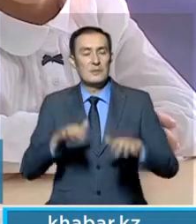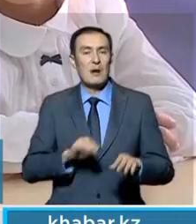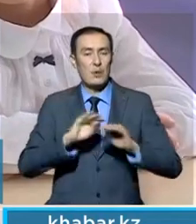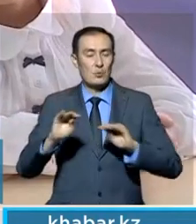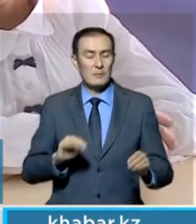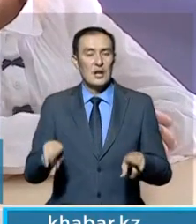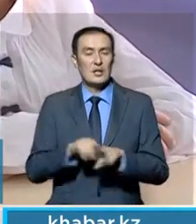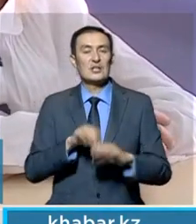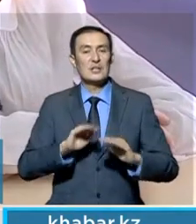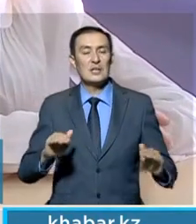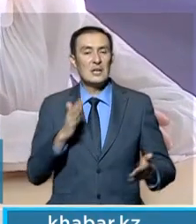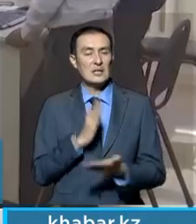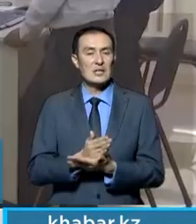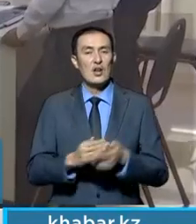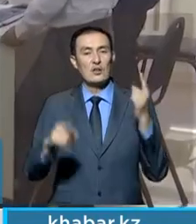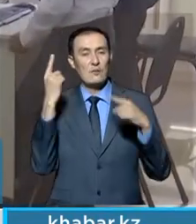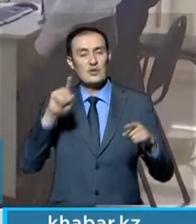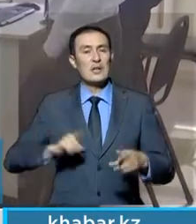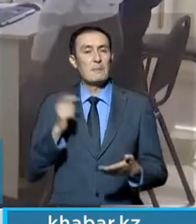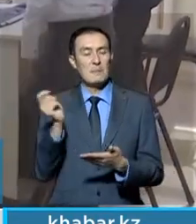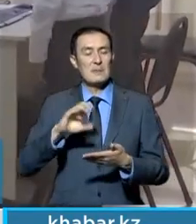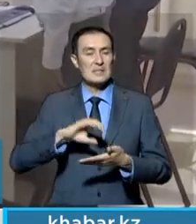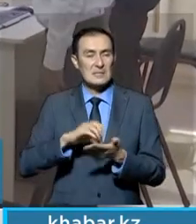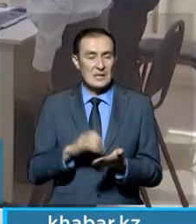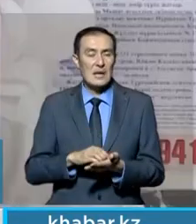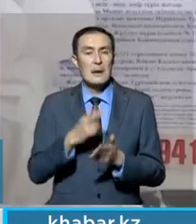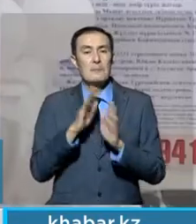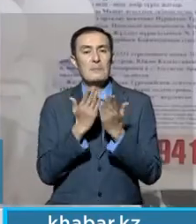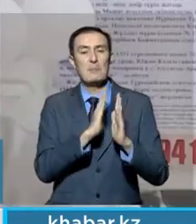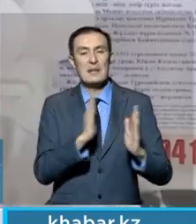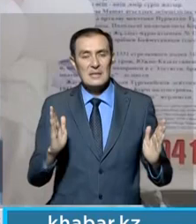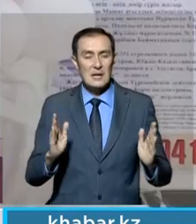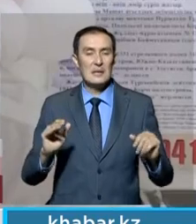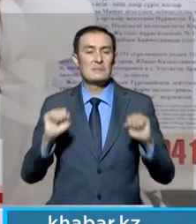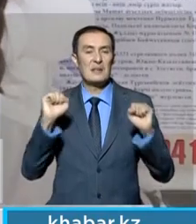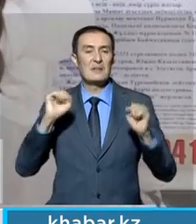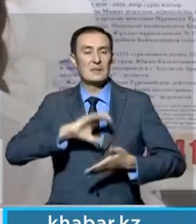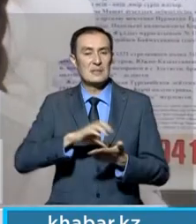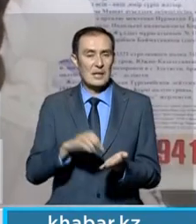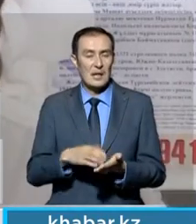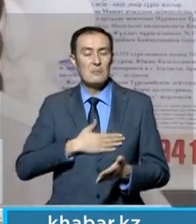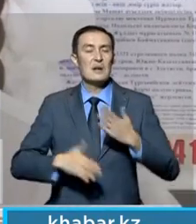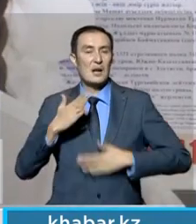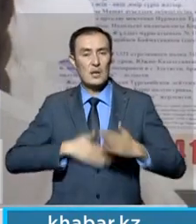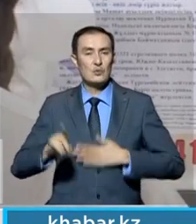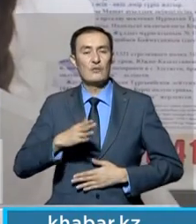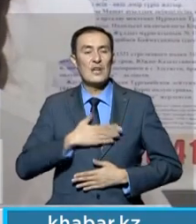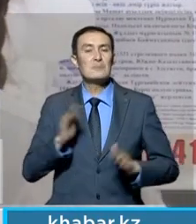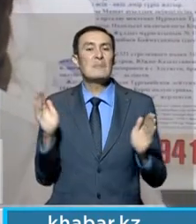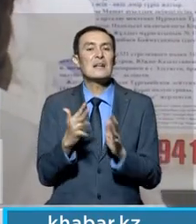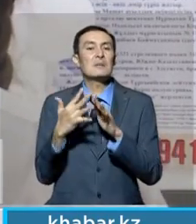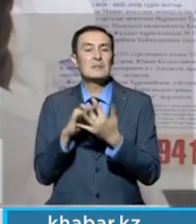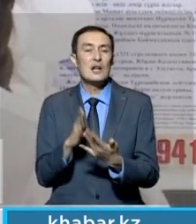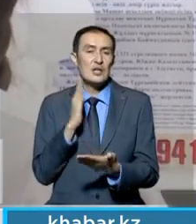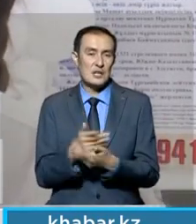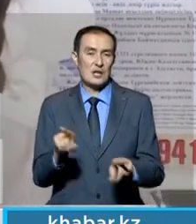оборудованием. Также для детей предусмотрены творческие мастерские, библиотека и спортивный зал. Мы рады, что в нашем маленьком селе